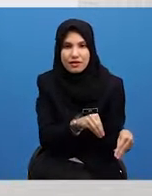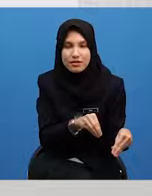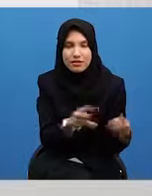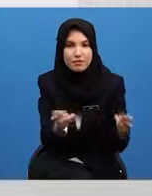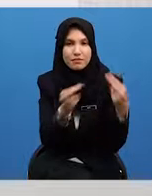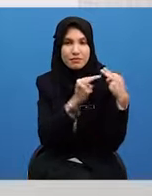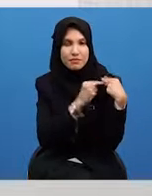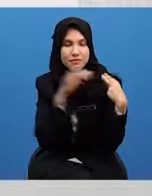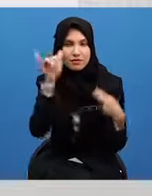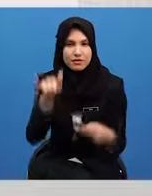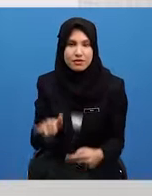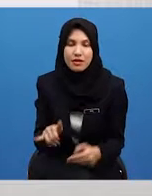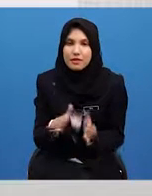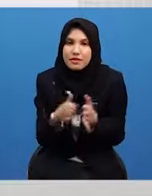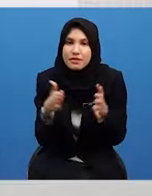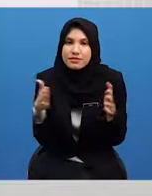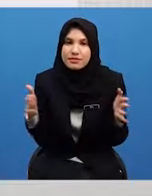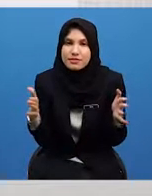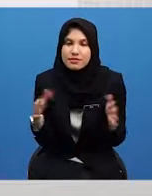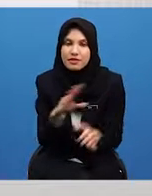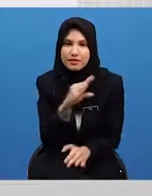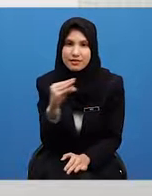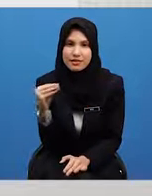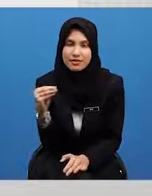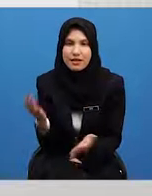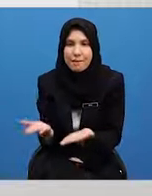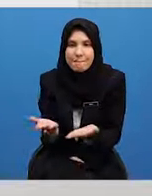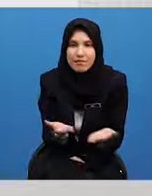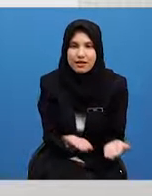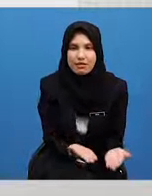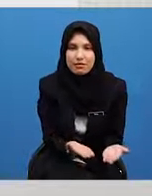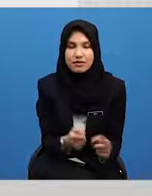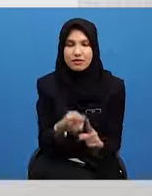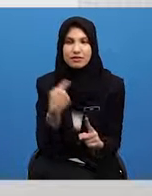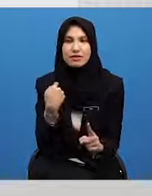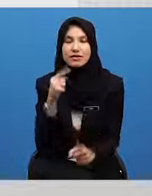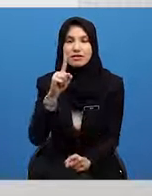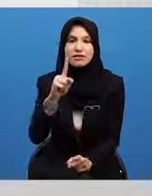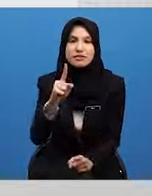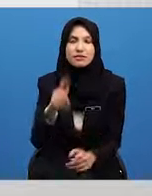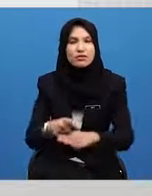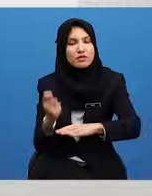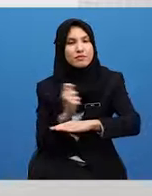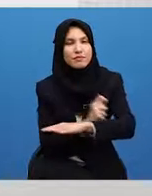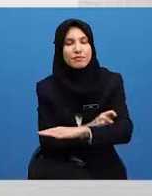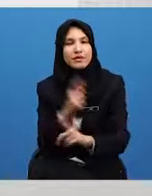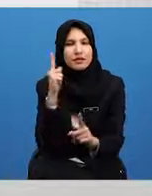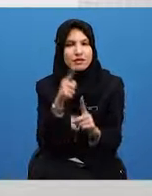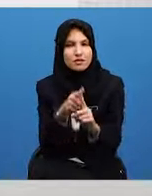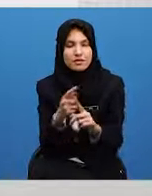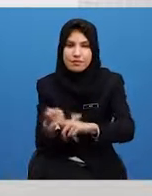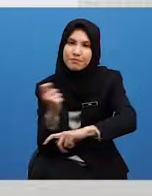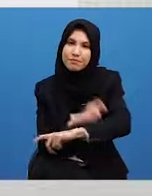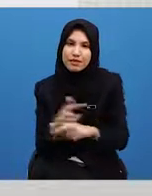beban yang besar dan berat dari satu tempat ke tempat